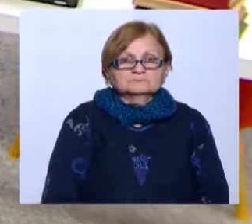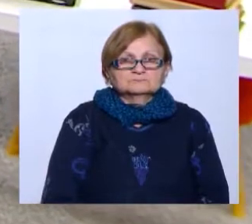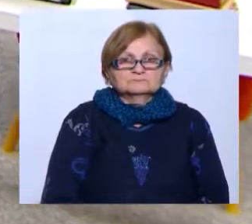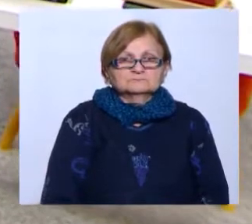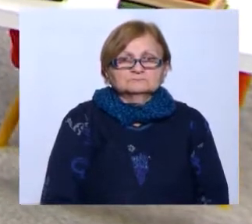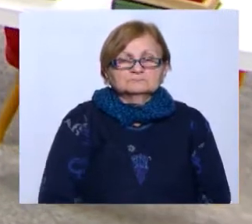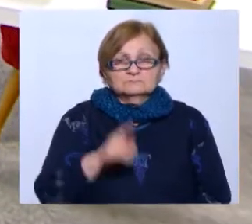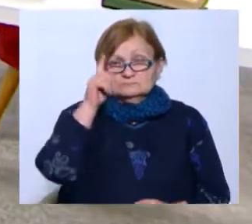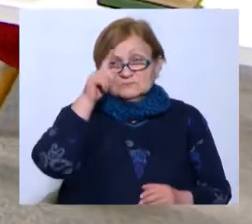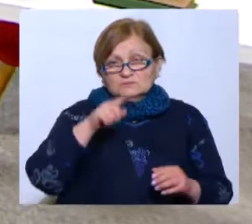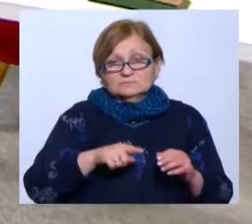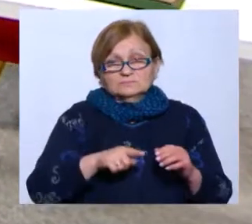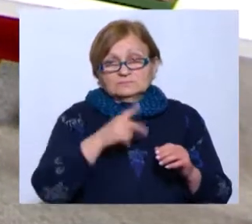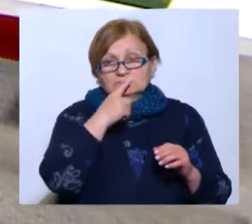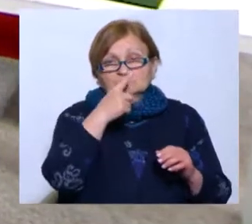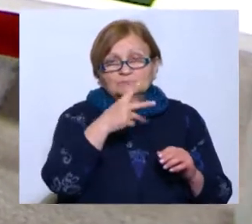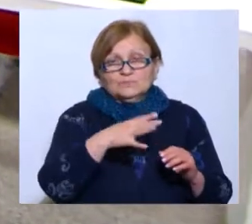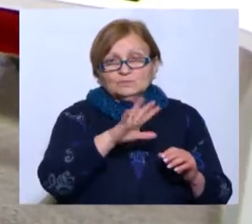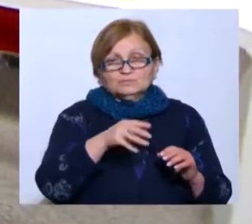შესაბამისად გამოგვივიდა ხუთი ნაწილი.